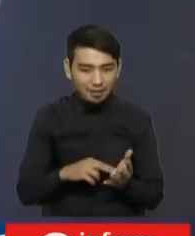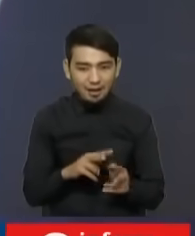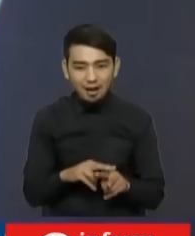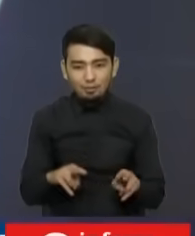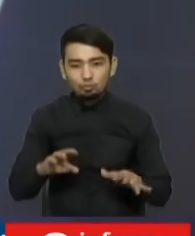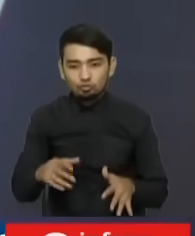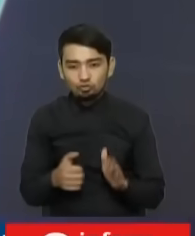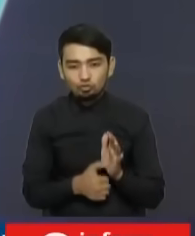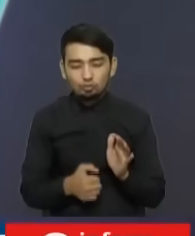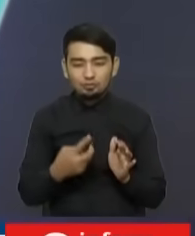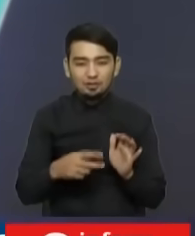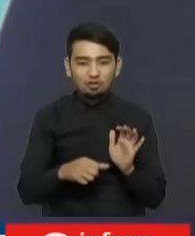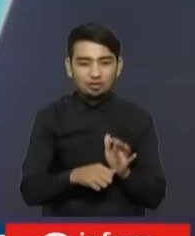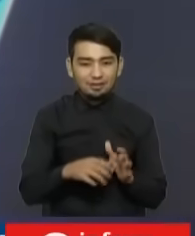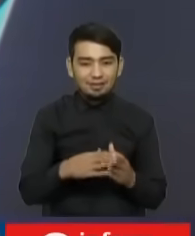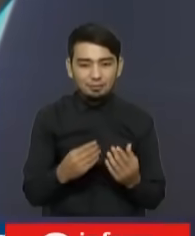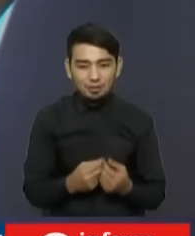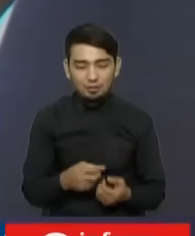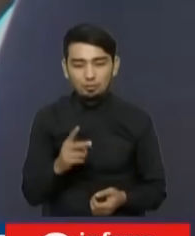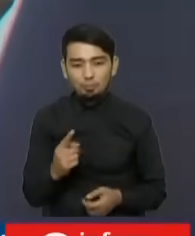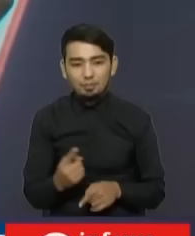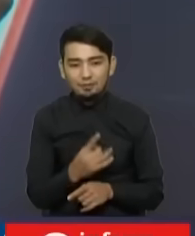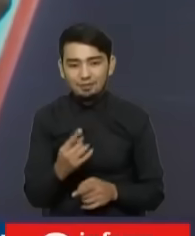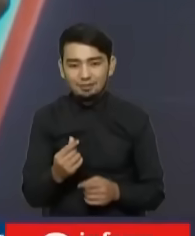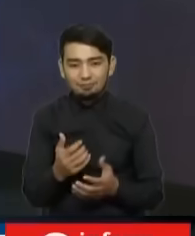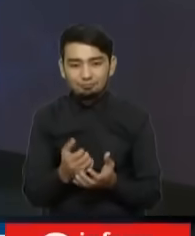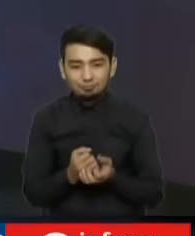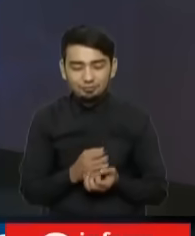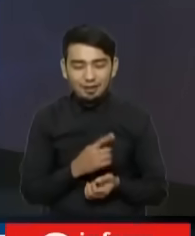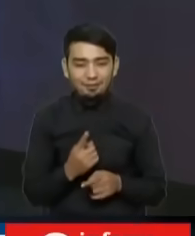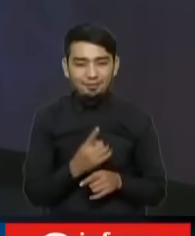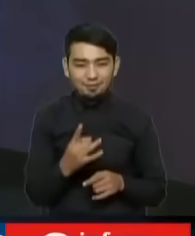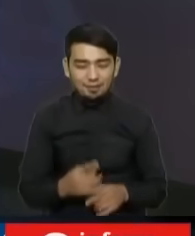осындай 626 отбасы бір жолға ақшалай көмекке қол жеткізген.